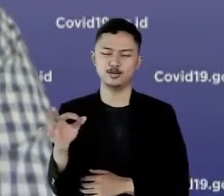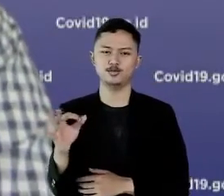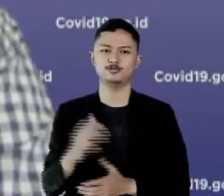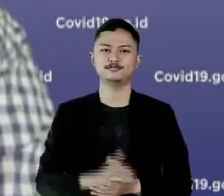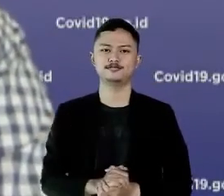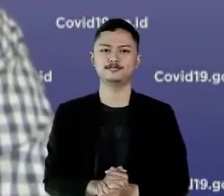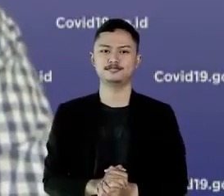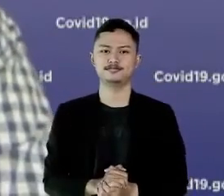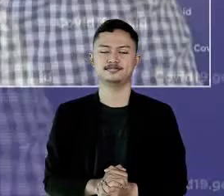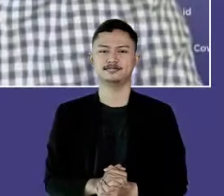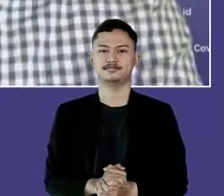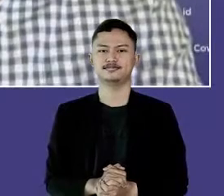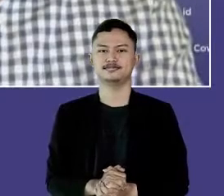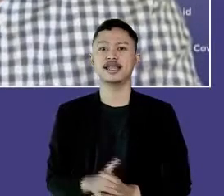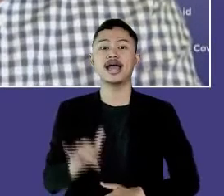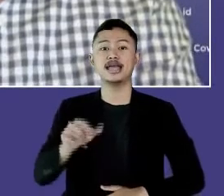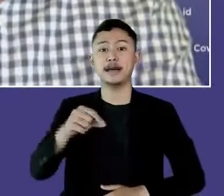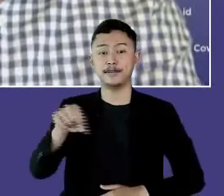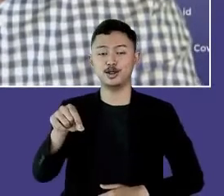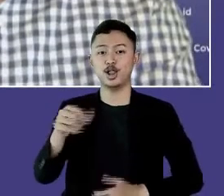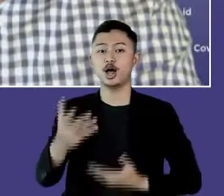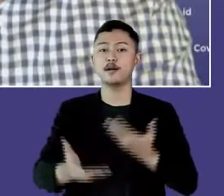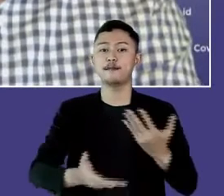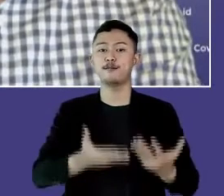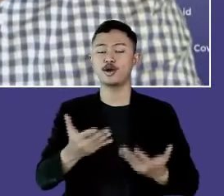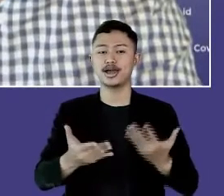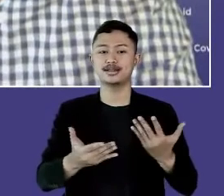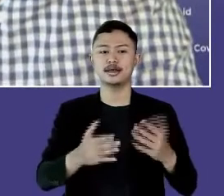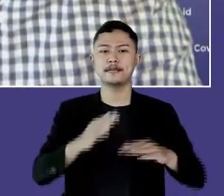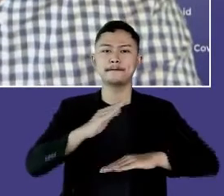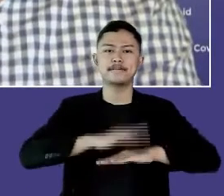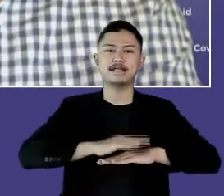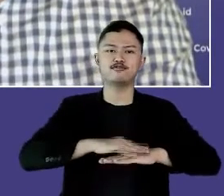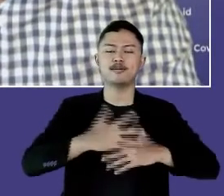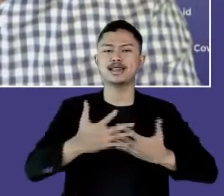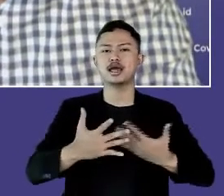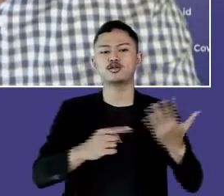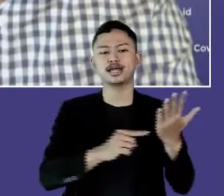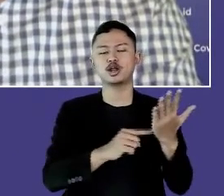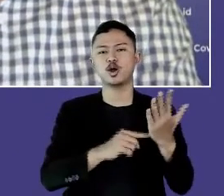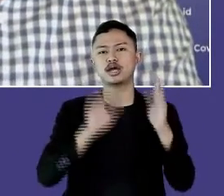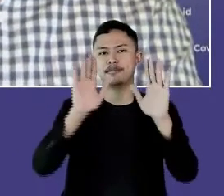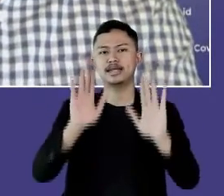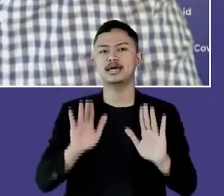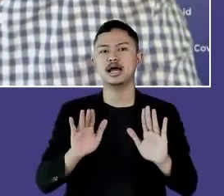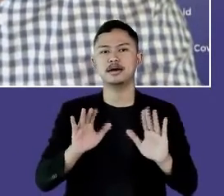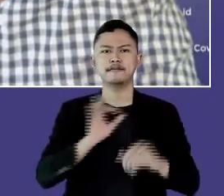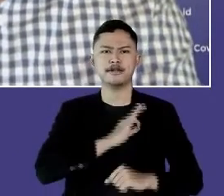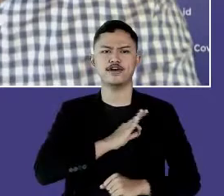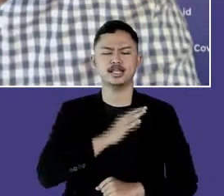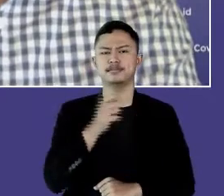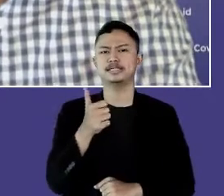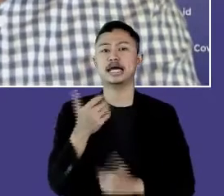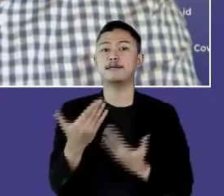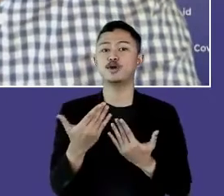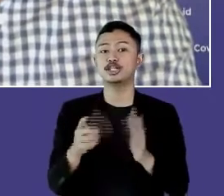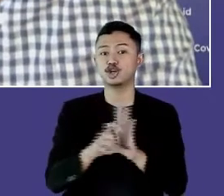dilakukan. Baik, menggunakan ataupun memaksimalkan berbagai macam platform ataupun media untuk bersilaturahmi